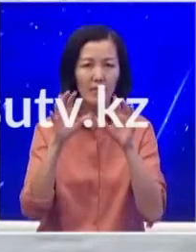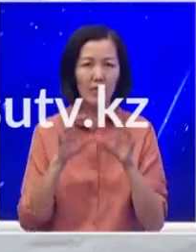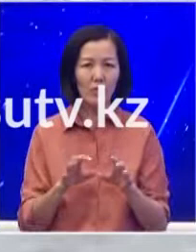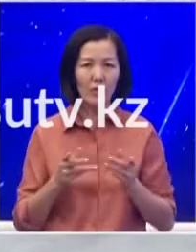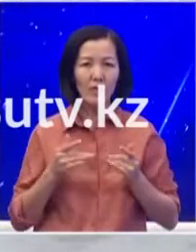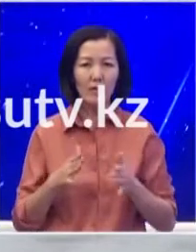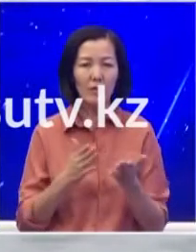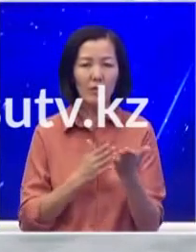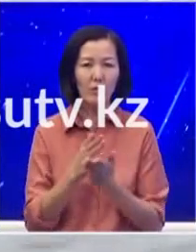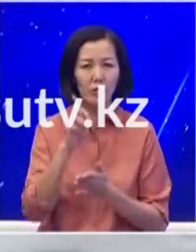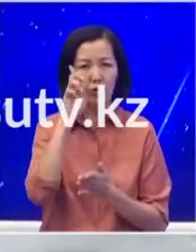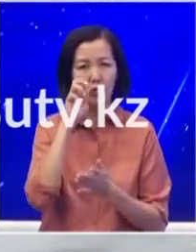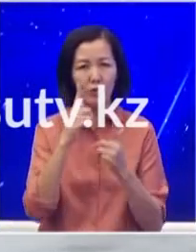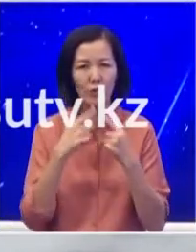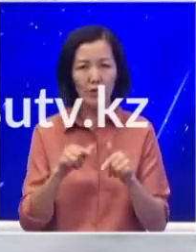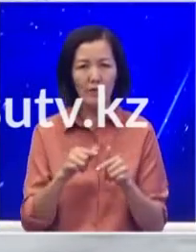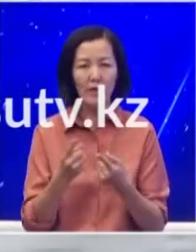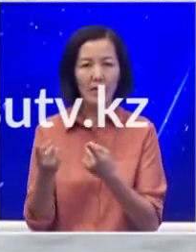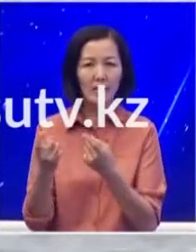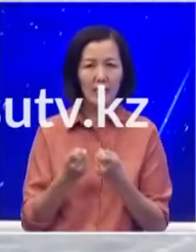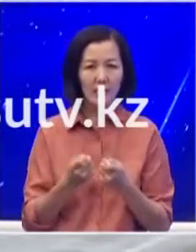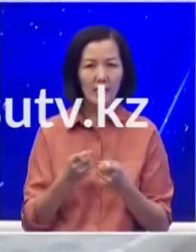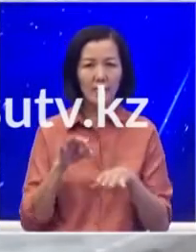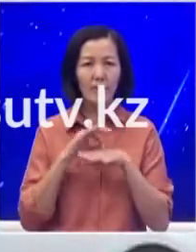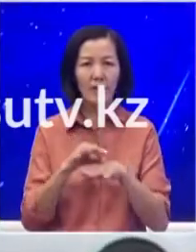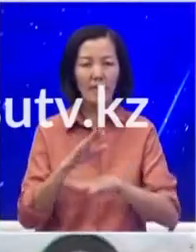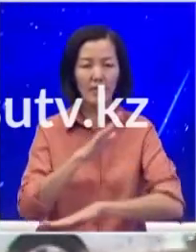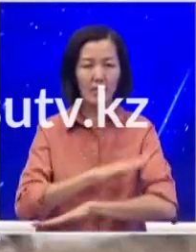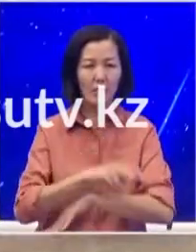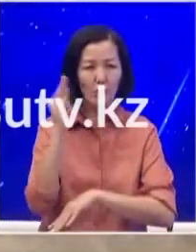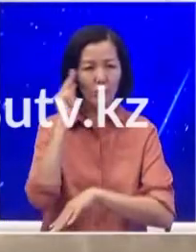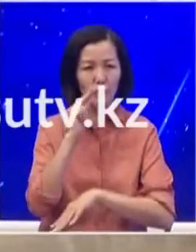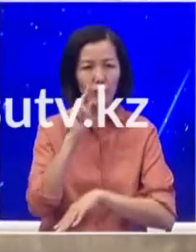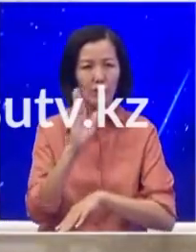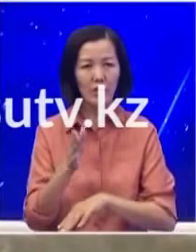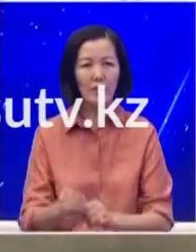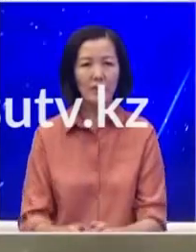законные требования служащих государственных органов, задействованных в проведении учений.